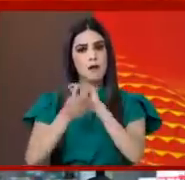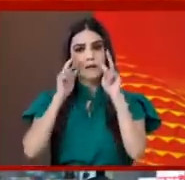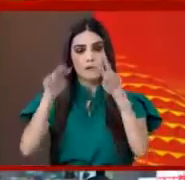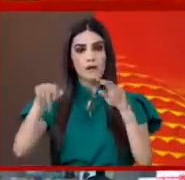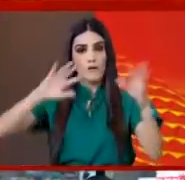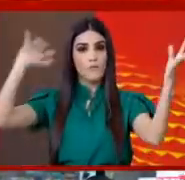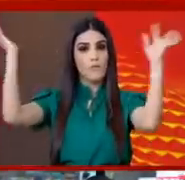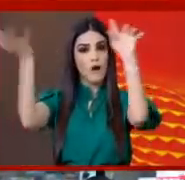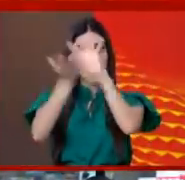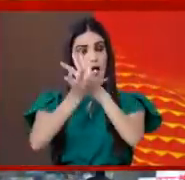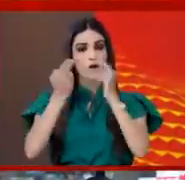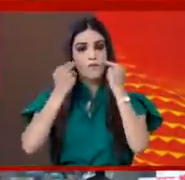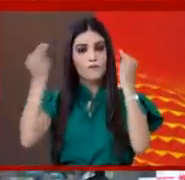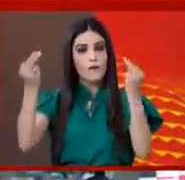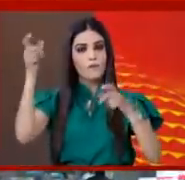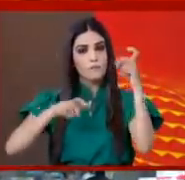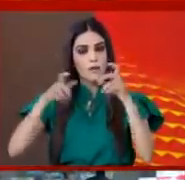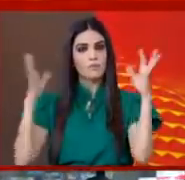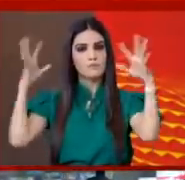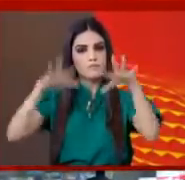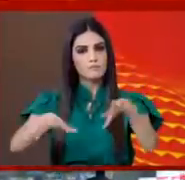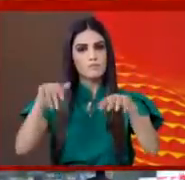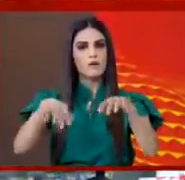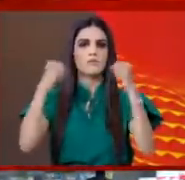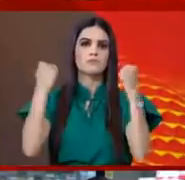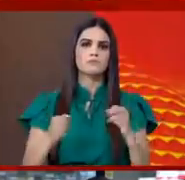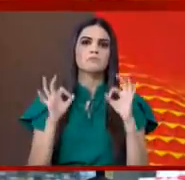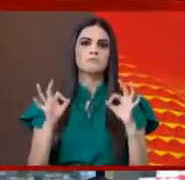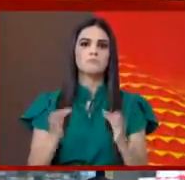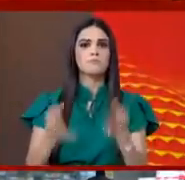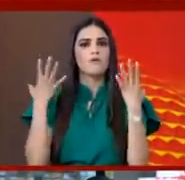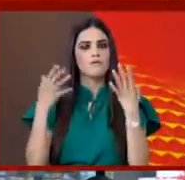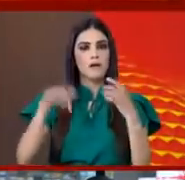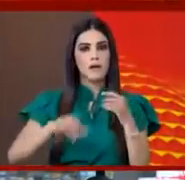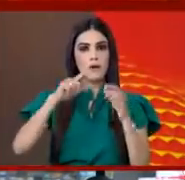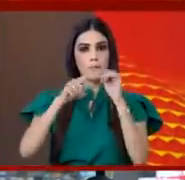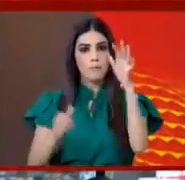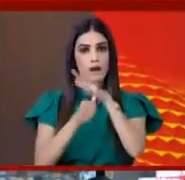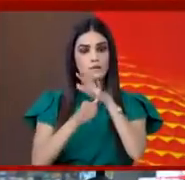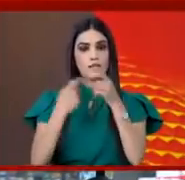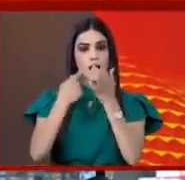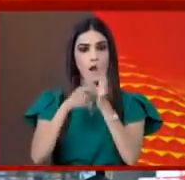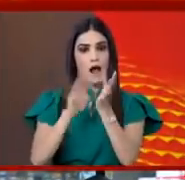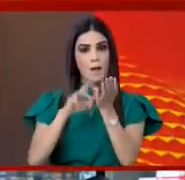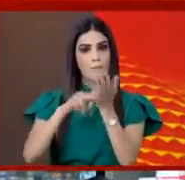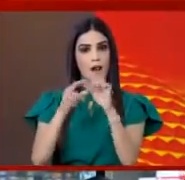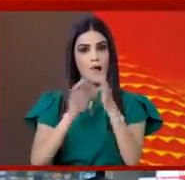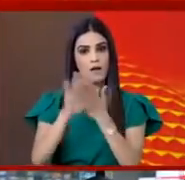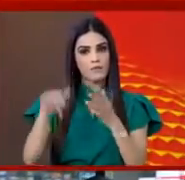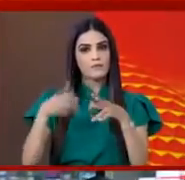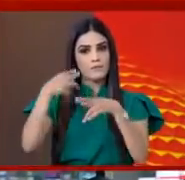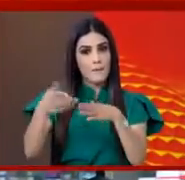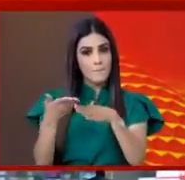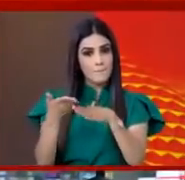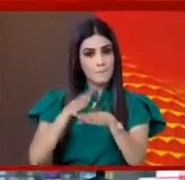में सबसे ज्यादा दर्शक क्षमता वाला स्टेडियम बताया गया है। राष्ट्रपति रामनाथ कोविंद ने इसका उद्घाटन